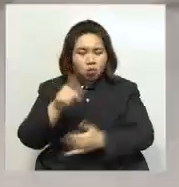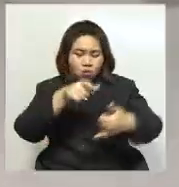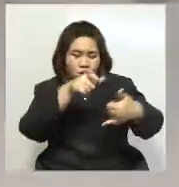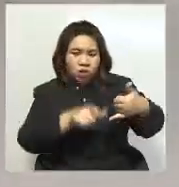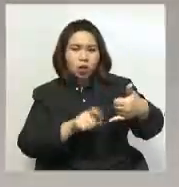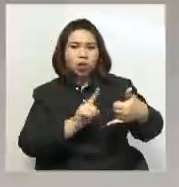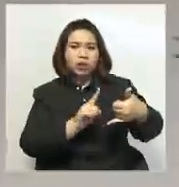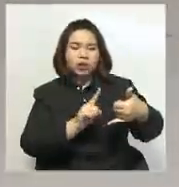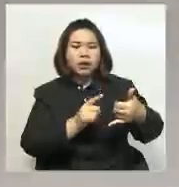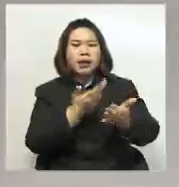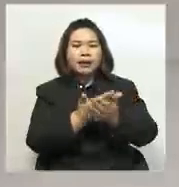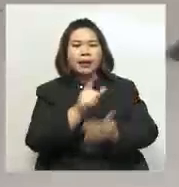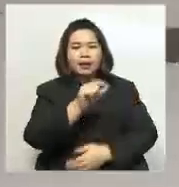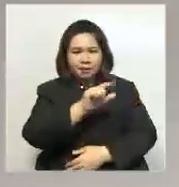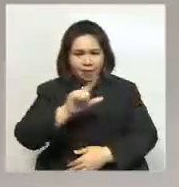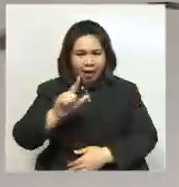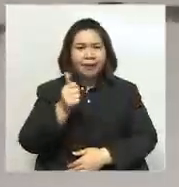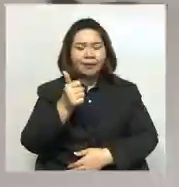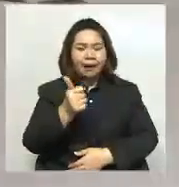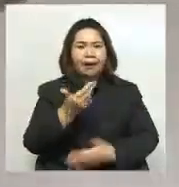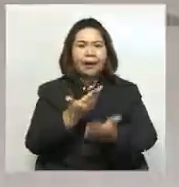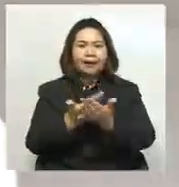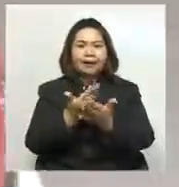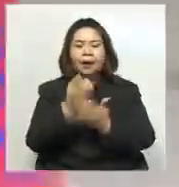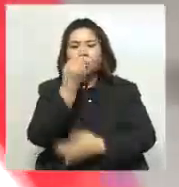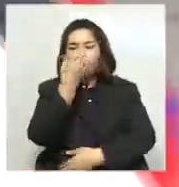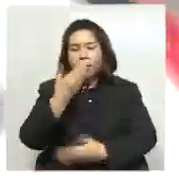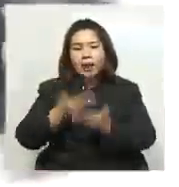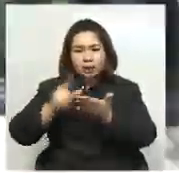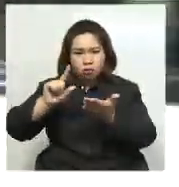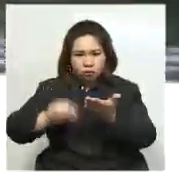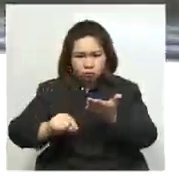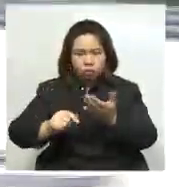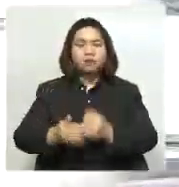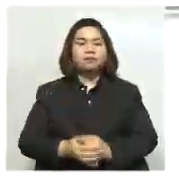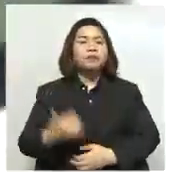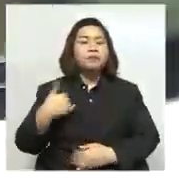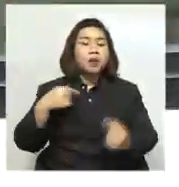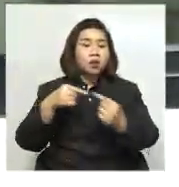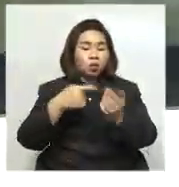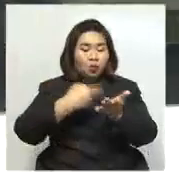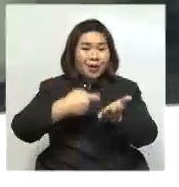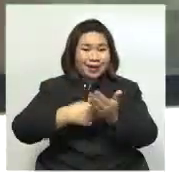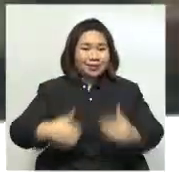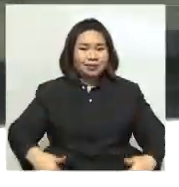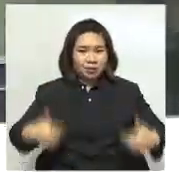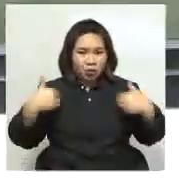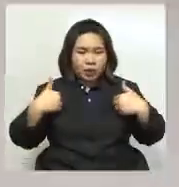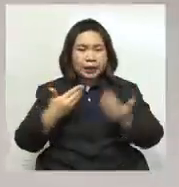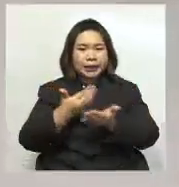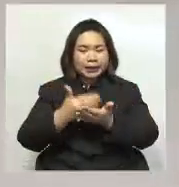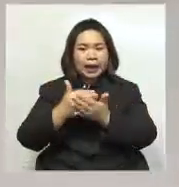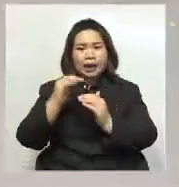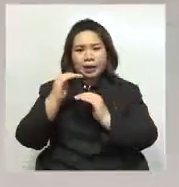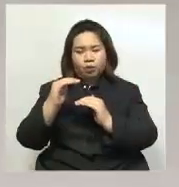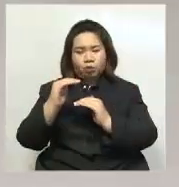ราย20ล้านบาทในอัตราดอกเบี้ยต่ำนอกจากนี้ก็มีเรื่องของประกันชีวิตด้วยนะคะซึ่งมีวงเงินกู้โ